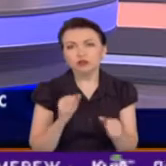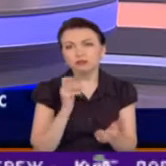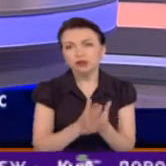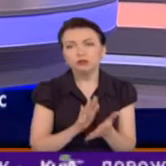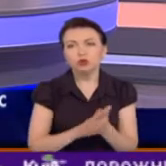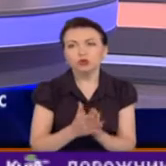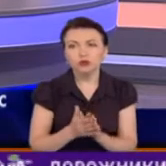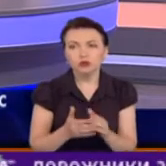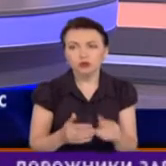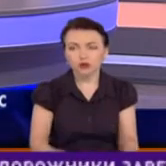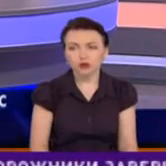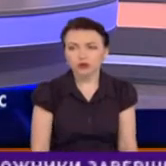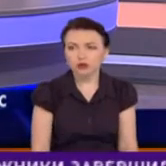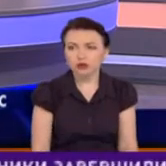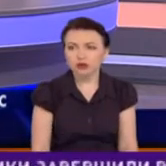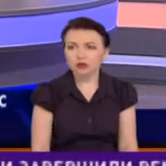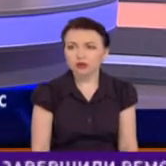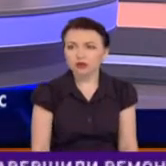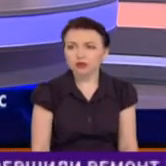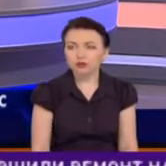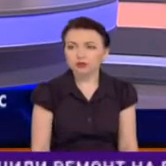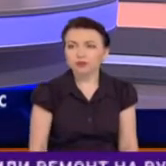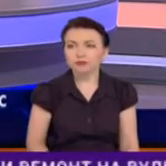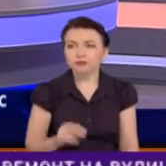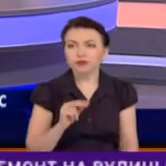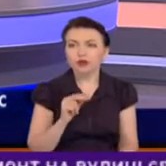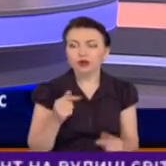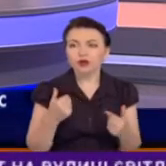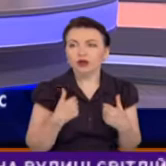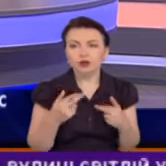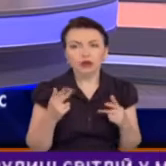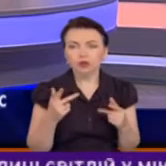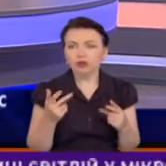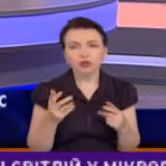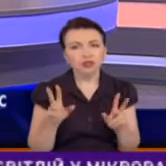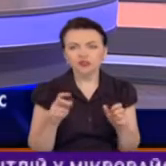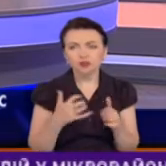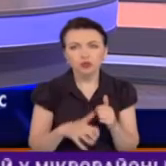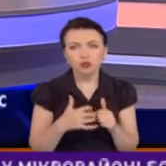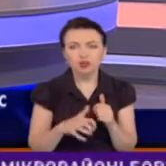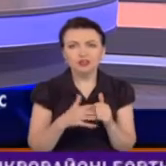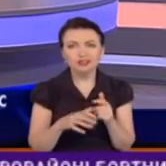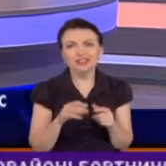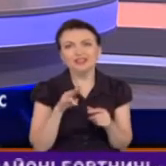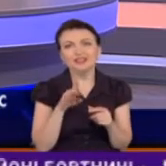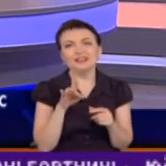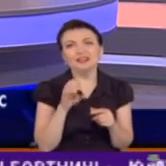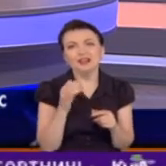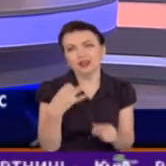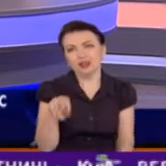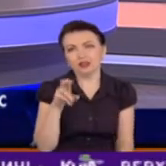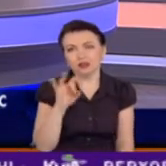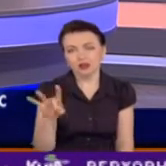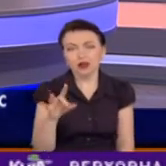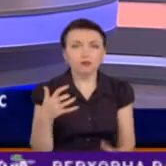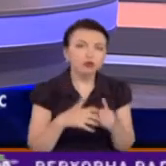З якоїсь бурштинської ТЕС? Ну, в принципі, да, але через... Я би їх не назвав посередників. Ну, не можна. Так, ну, це трейдери. Не треба плутати